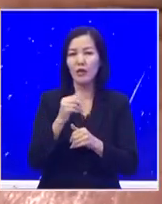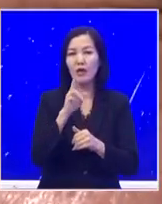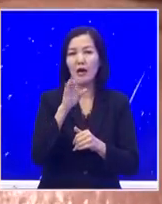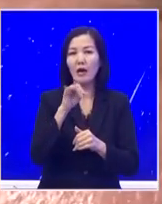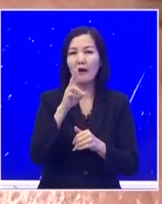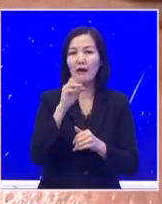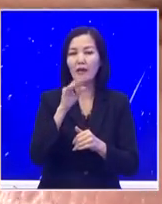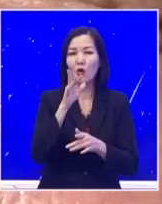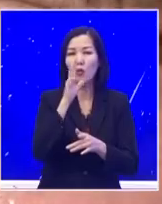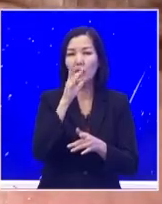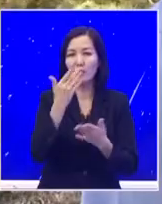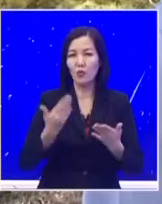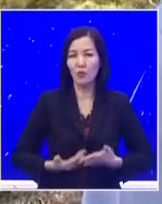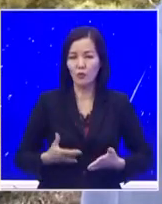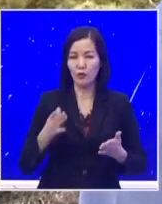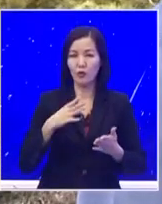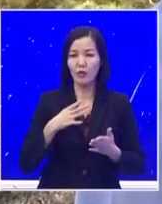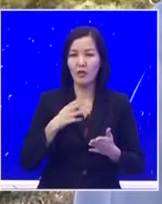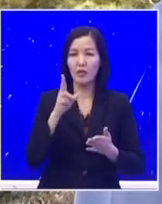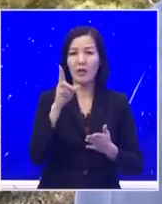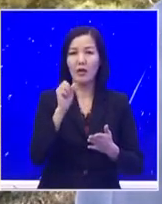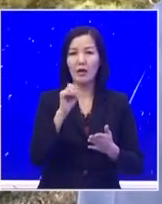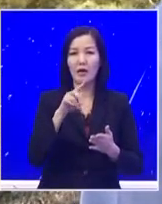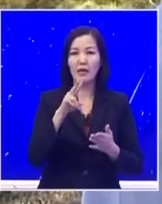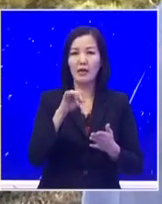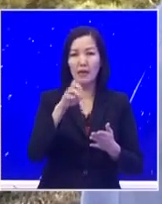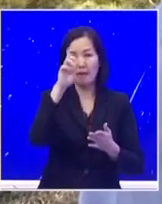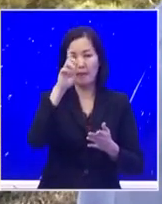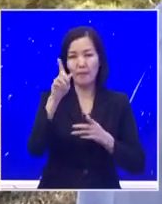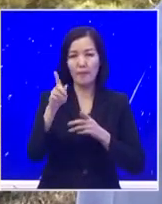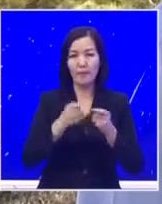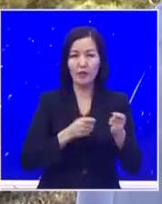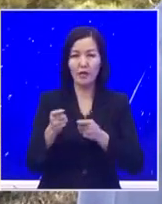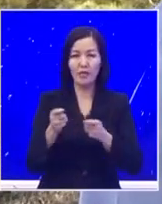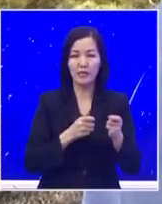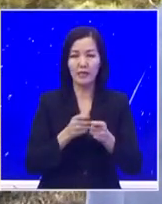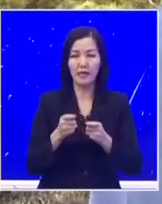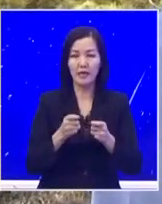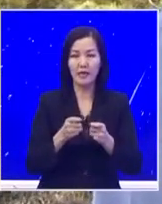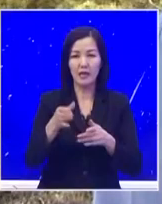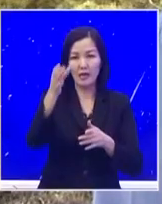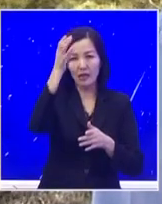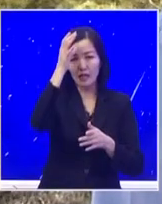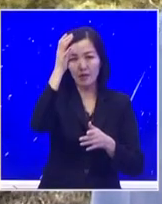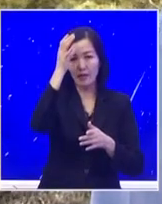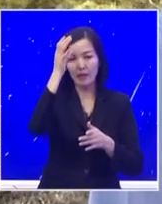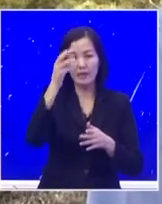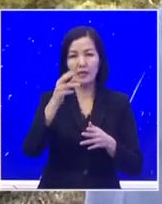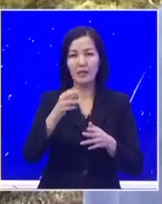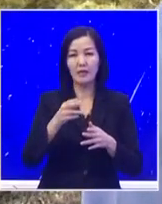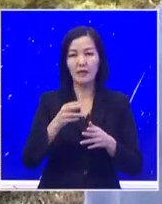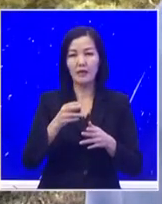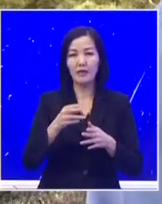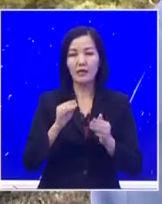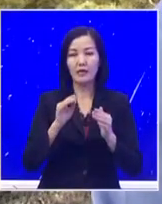сүрген адам. Әл-Фараби өмір сүрген дәуірде Қарлұқ патшалығындағы діндердің ортасында қайшылықтың себебінен ғылымға деген мән берілмеу болды.